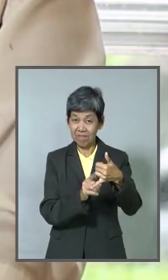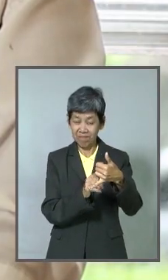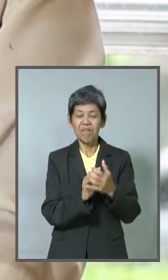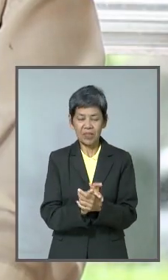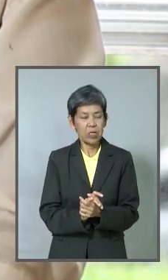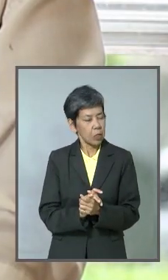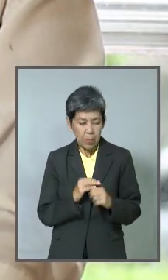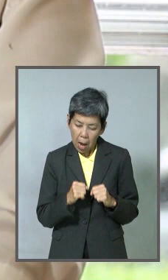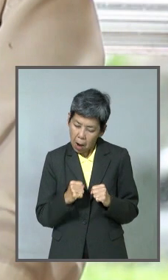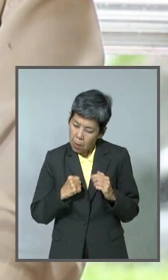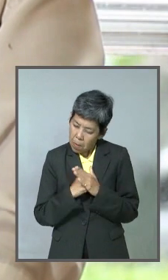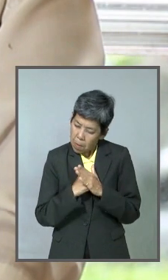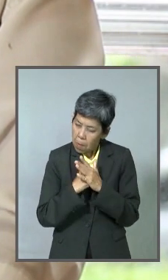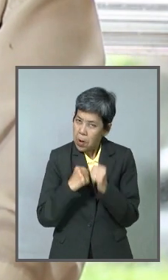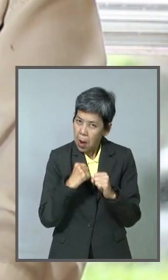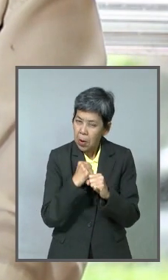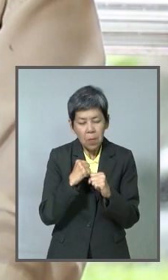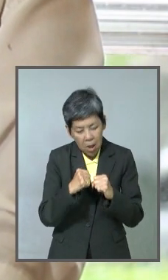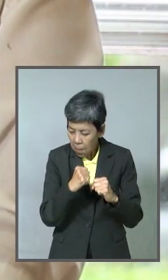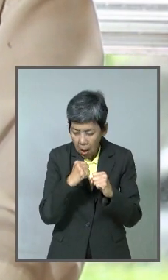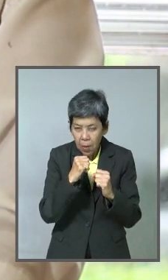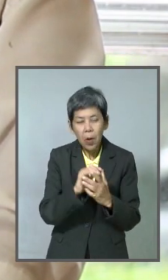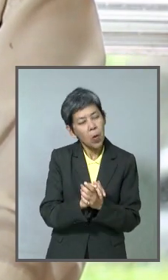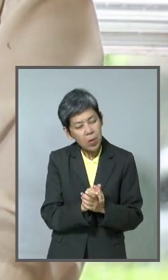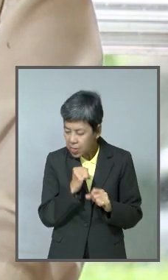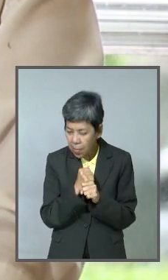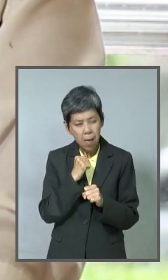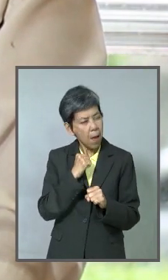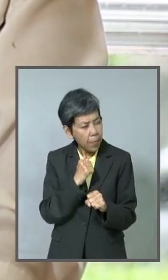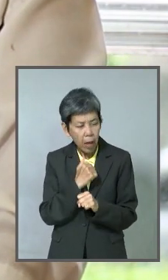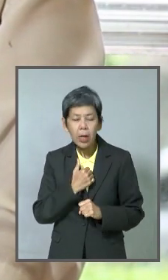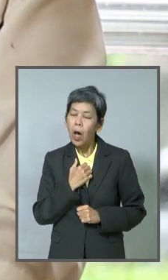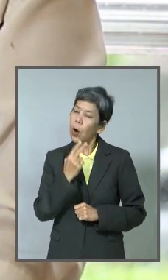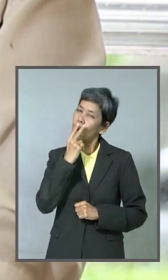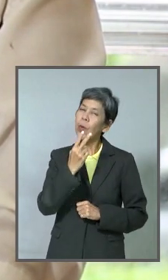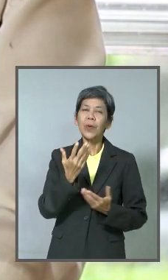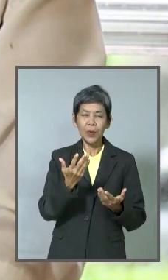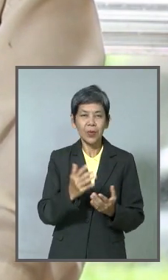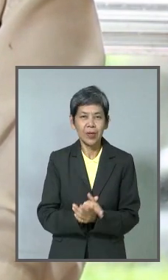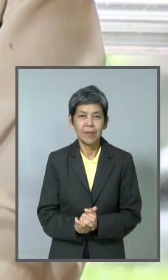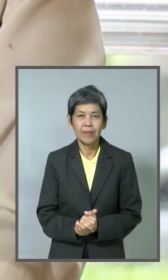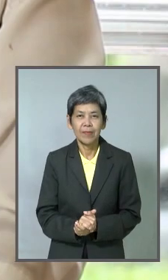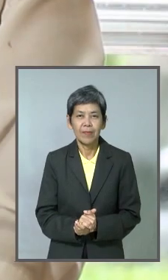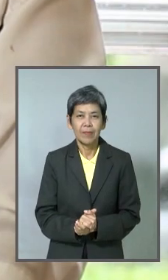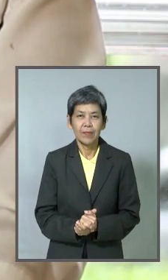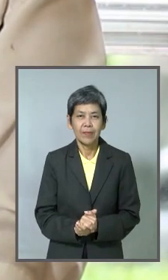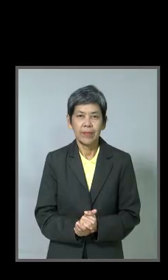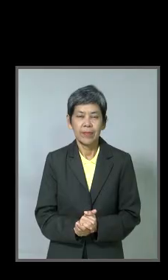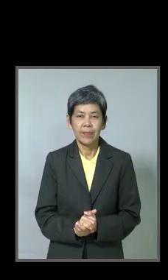เนี่ยก็ถือว่าเขาเป็นคนที่ไม่ยอมแพ้ก็จะพยายามเล่นให้ได้ให้ปู่พอใจประ